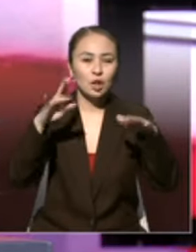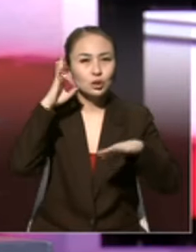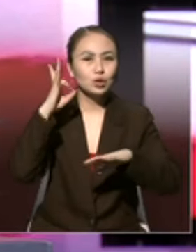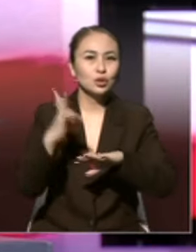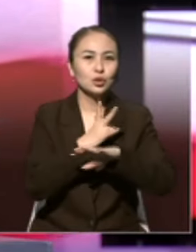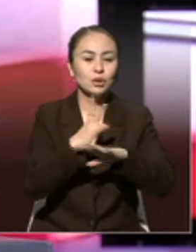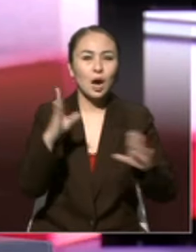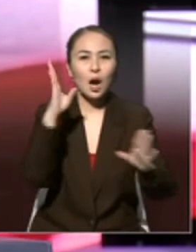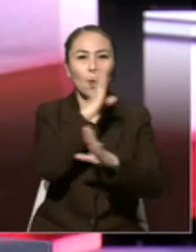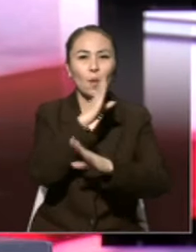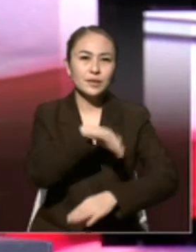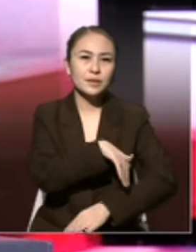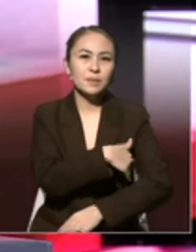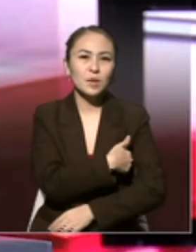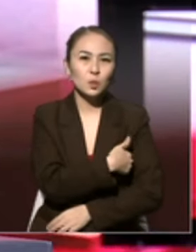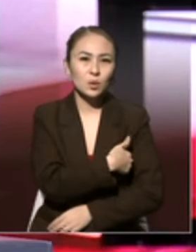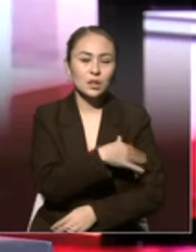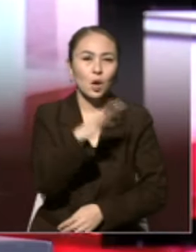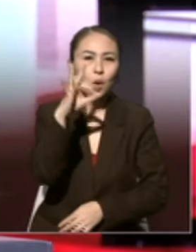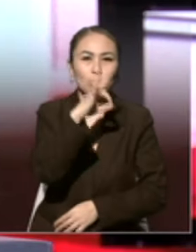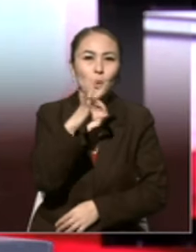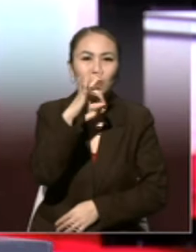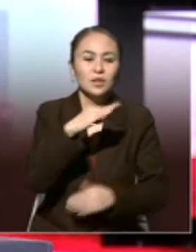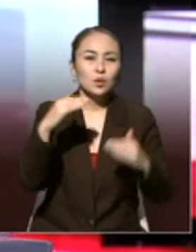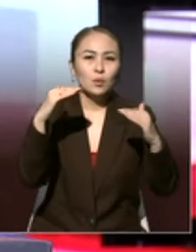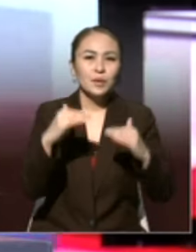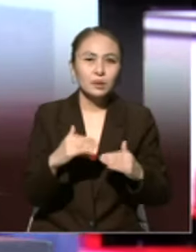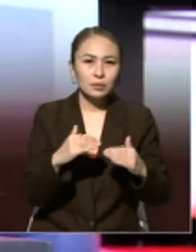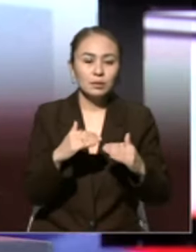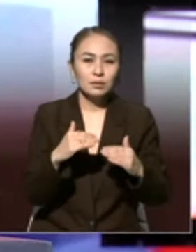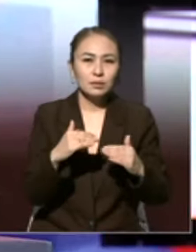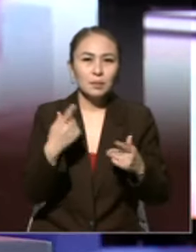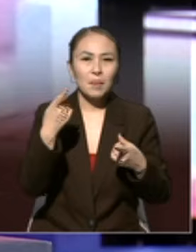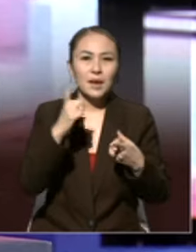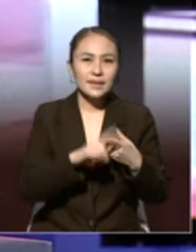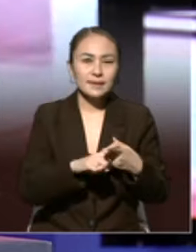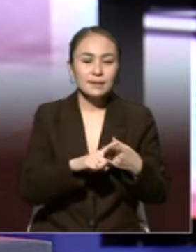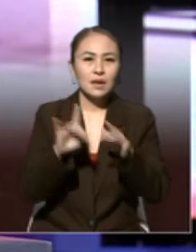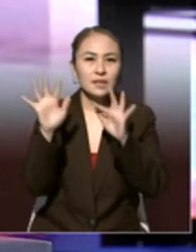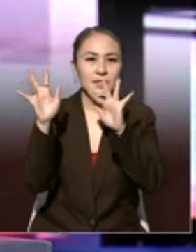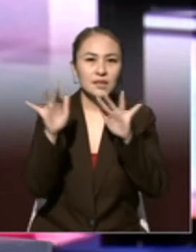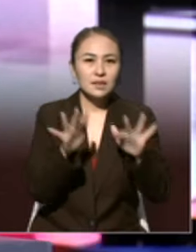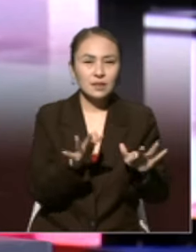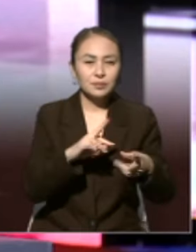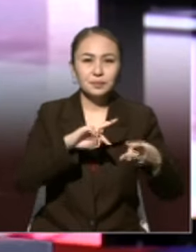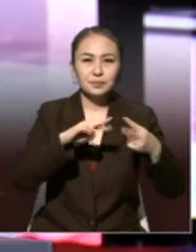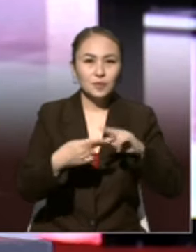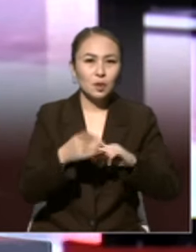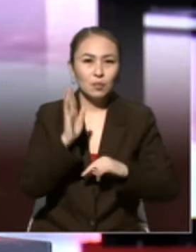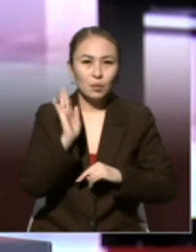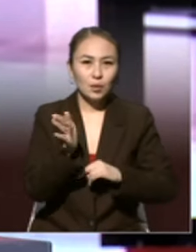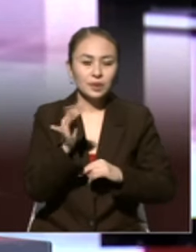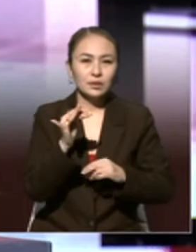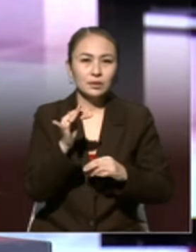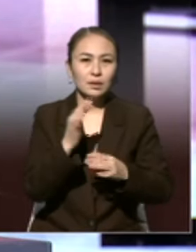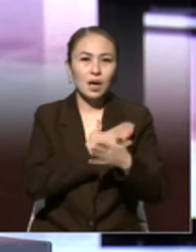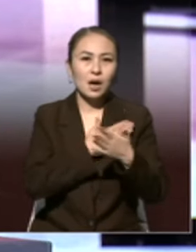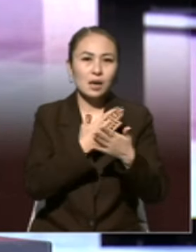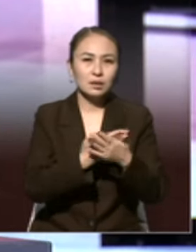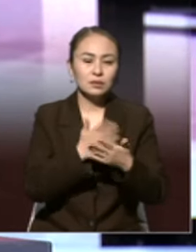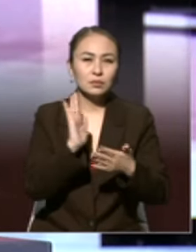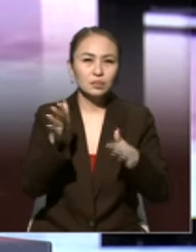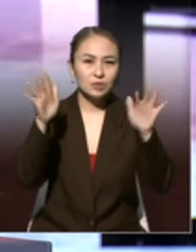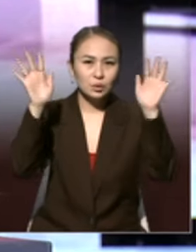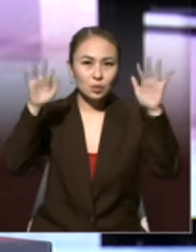ауа температурасының нөлден төмен түсуіне байланысты қарға қарай ауысуы және қарқынды жауын